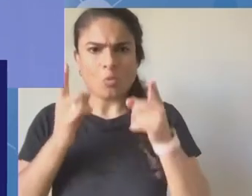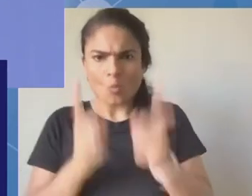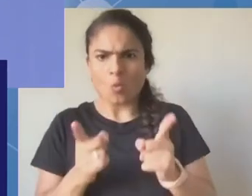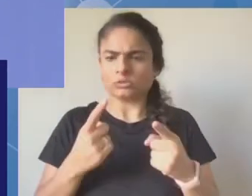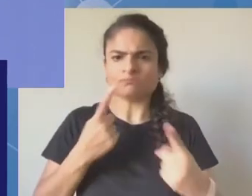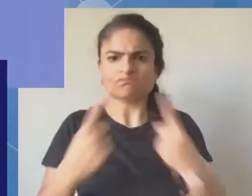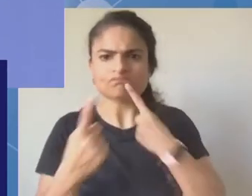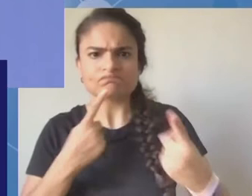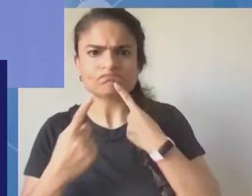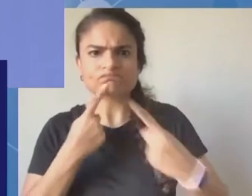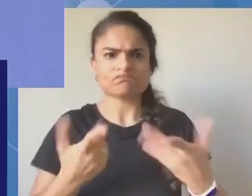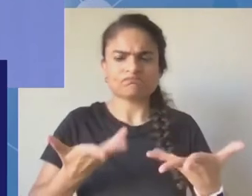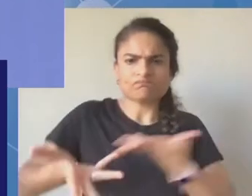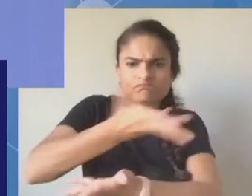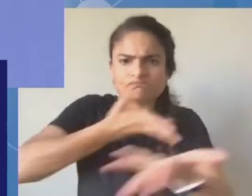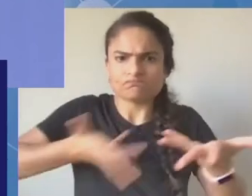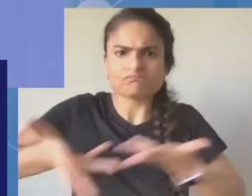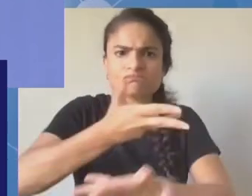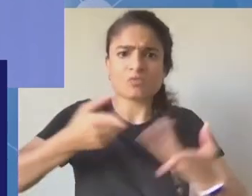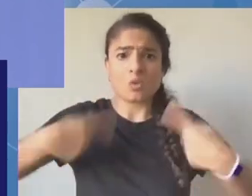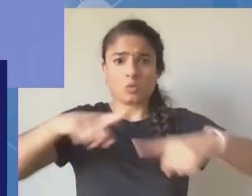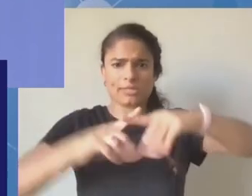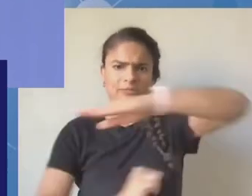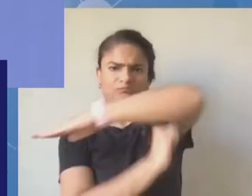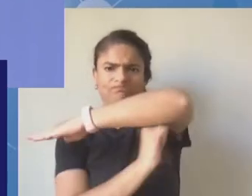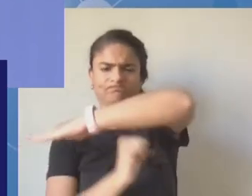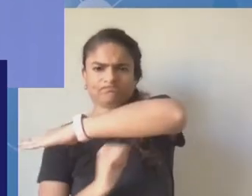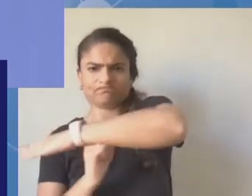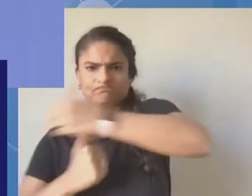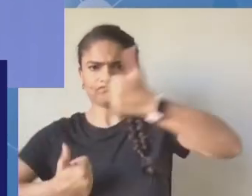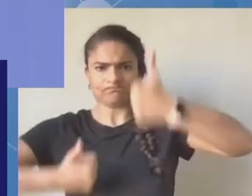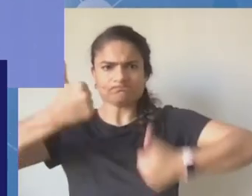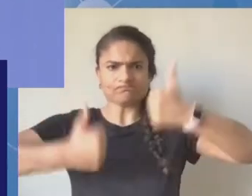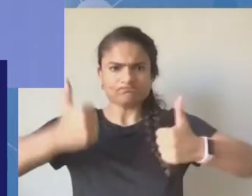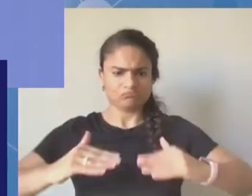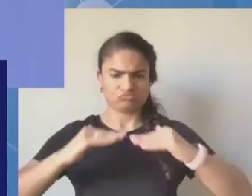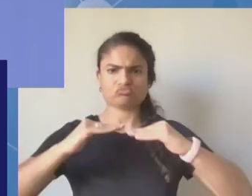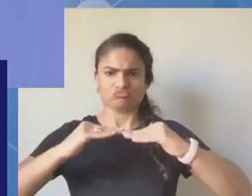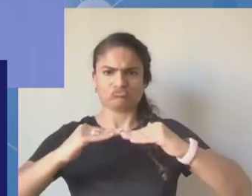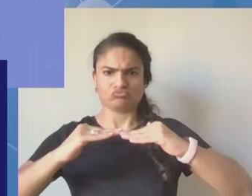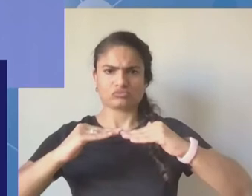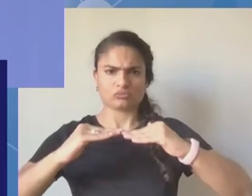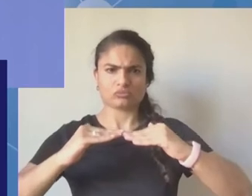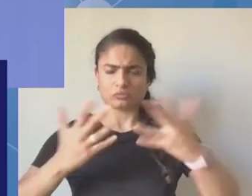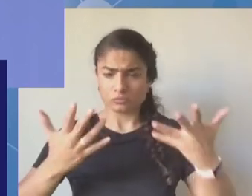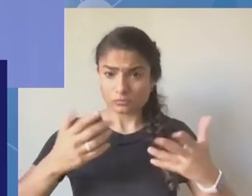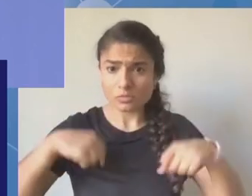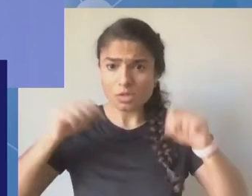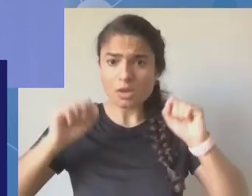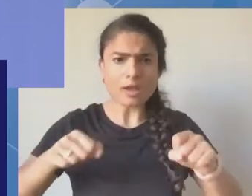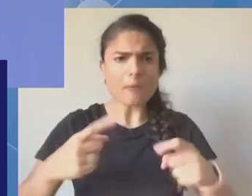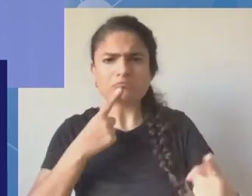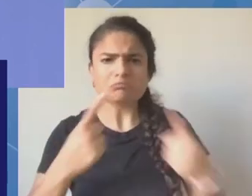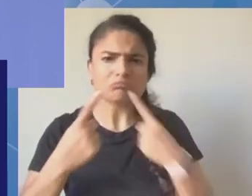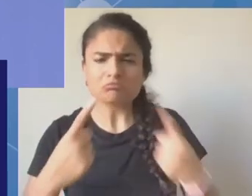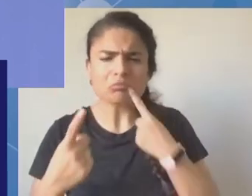的吧。我们的论坛是多方的论坛的，我们是从下往